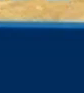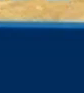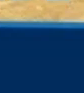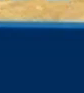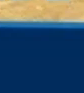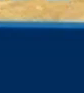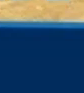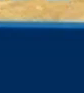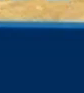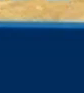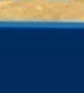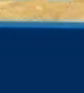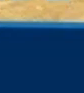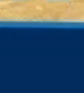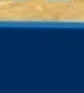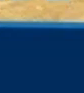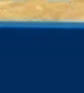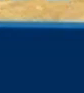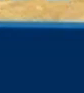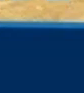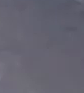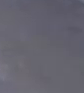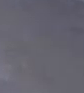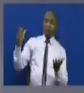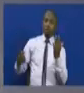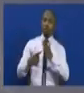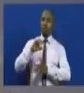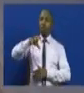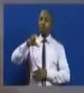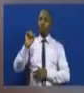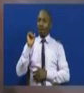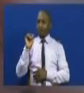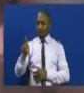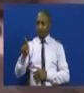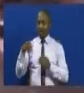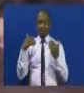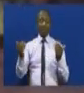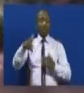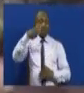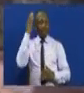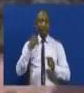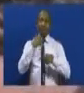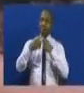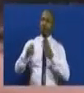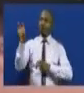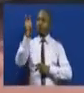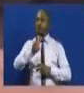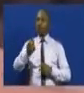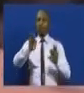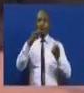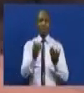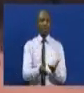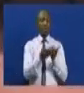Na tuanze kulifunua kawa kutokea huko mkoani Iringa. Wakati serikali ikiendelea kutafuta namna ya kuwasaidia